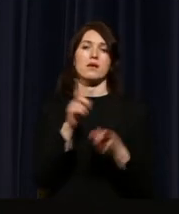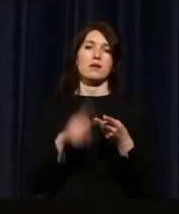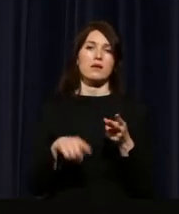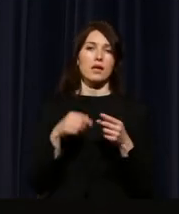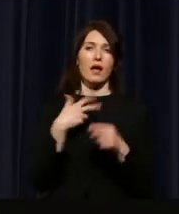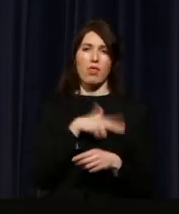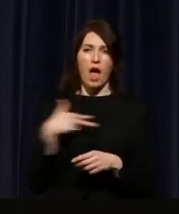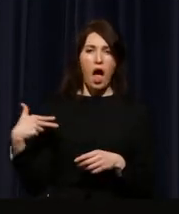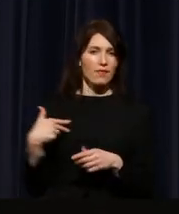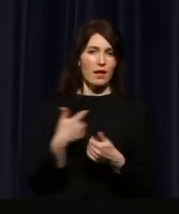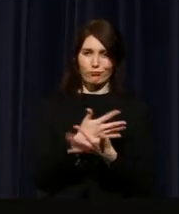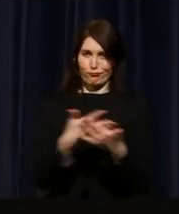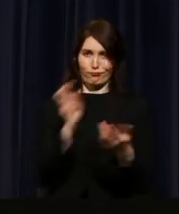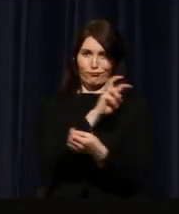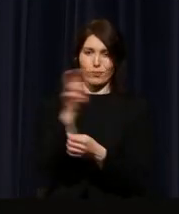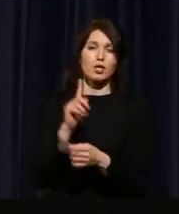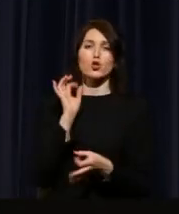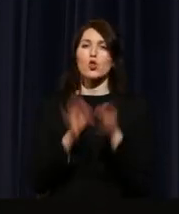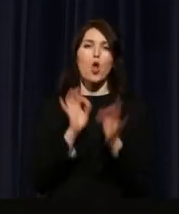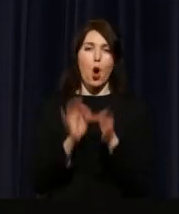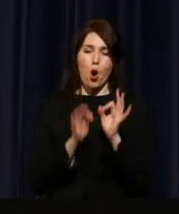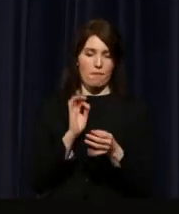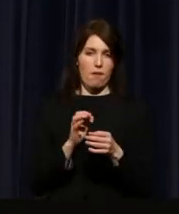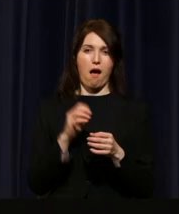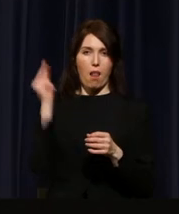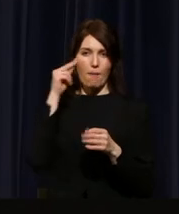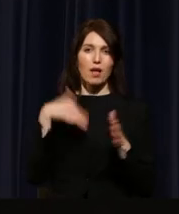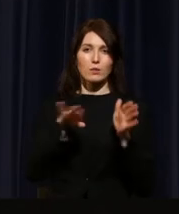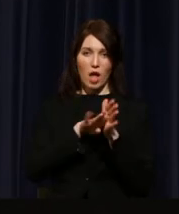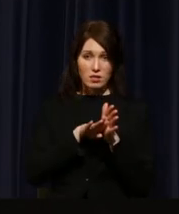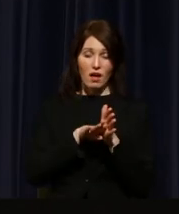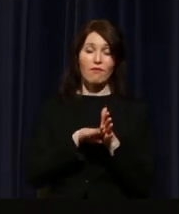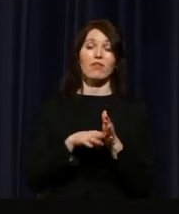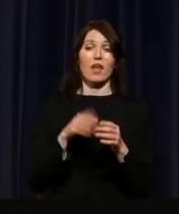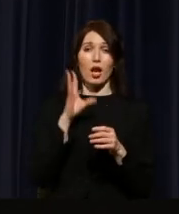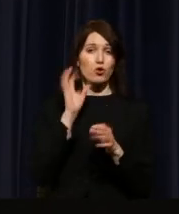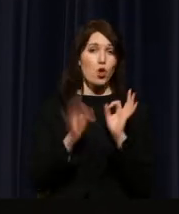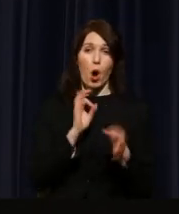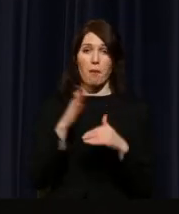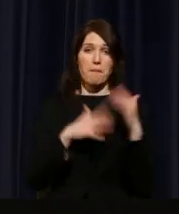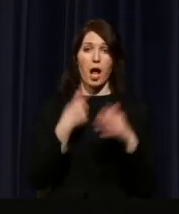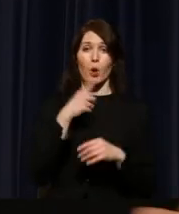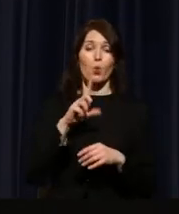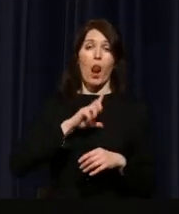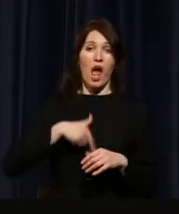un Dānijā. Nu, var sakot, tā ir normāla sastāvdaļa un tā ir normāla prakse, kā ārsti no